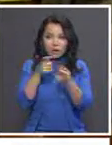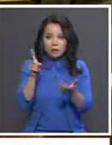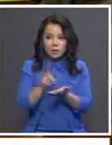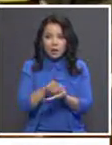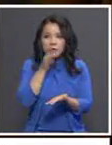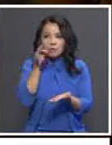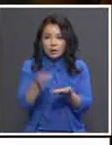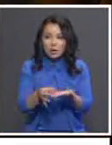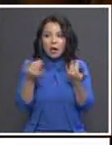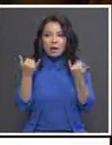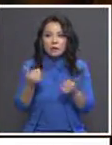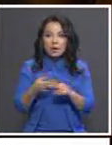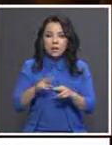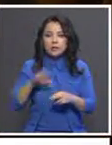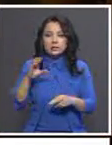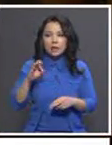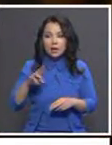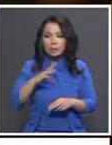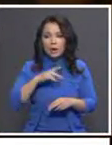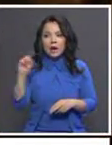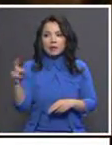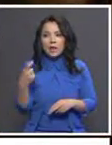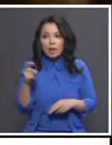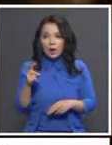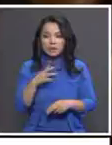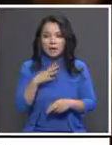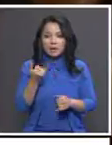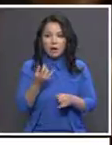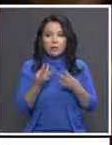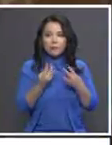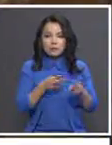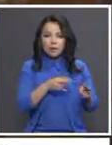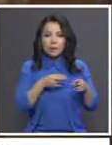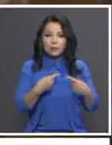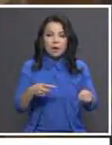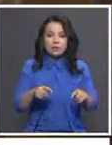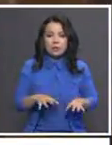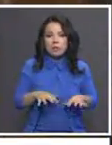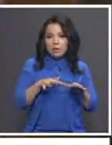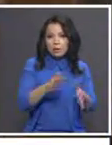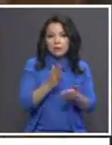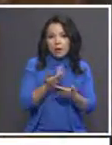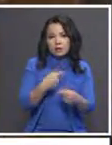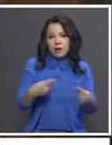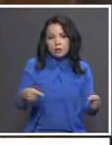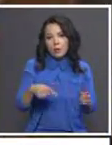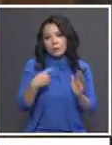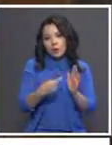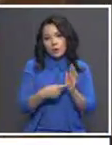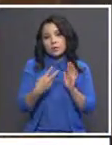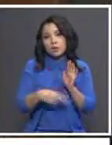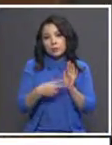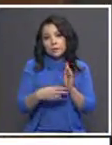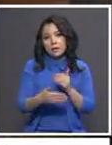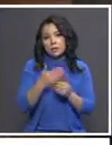кетсек, Құрама Штаттар Сирия билігін Думада химиялық қару қолданды деп айыптап отыр. Сол шабуылдан түрлі мәліметтерге қарасақ,